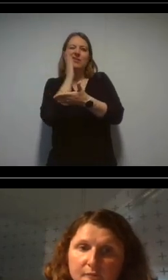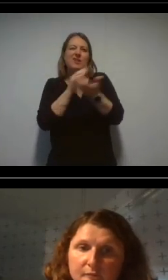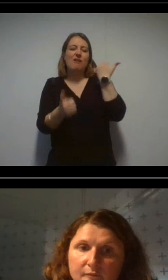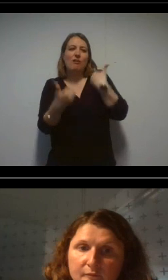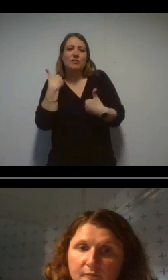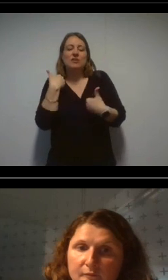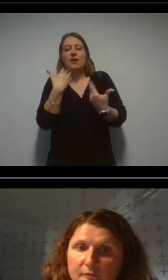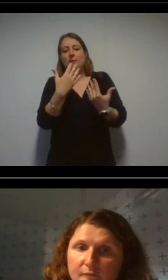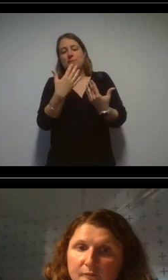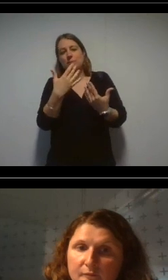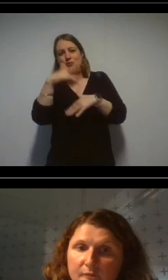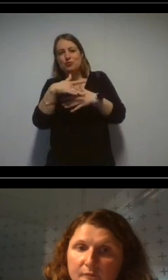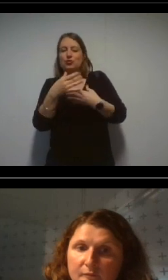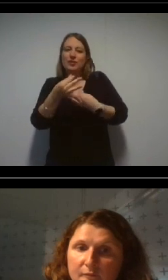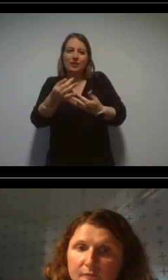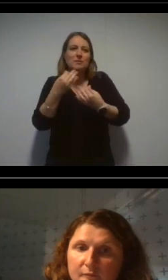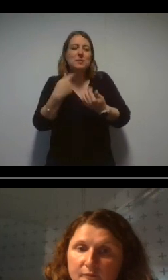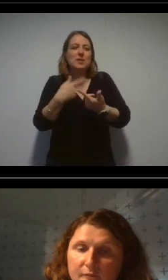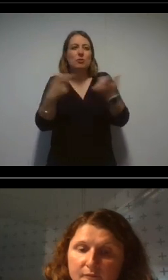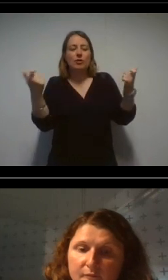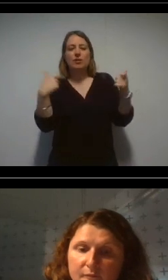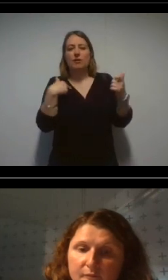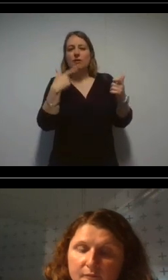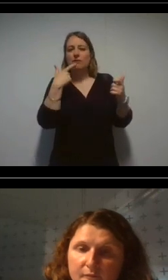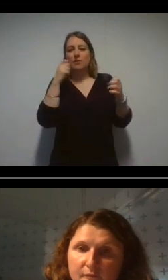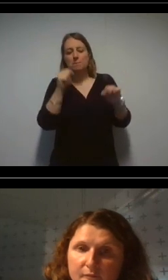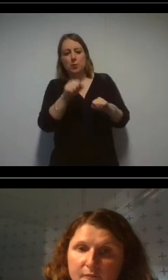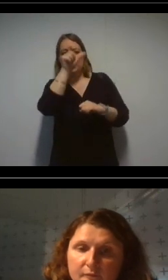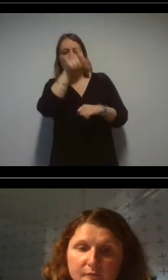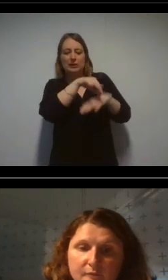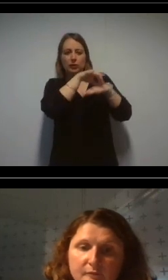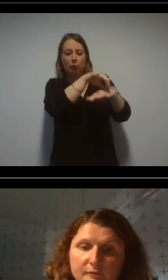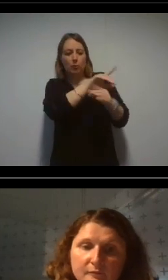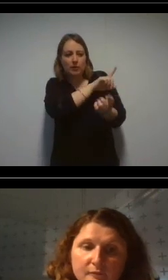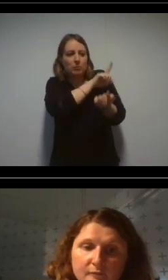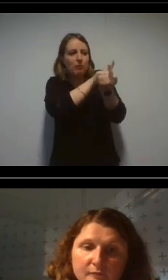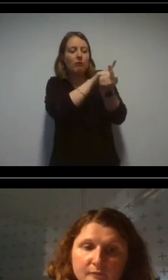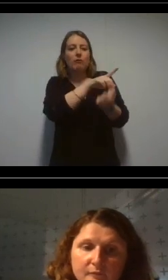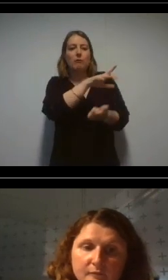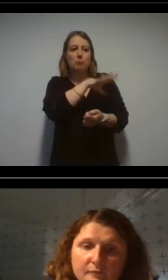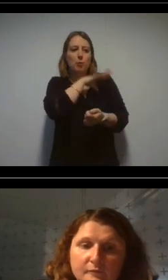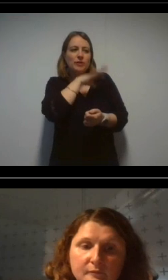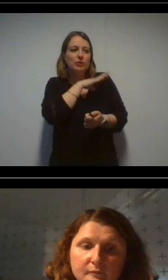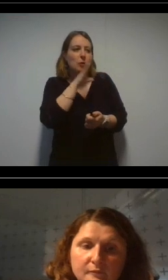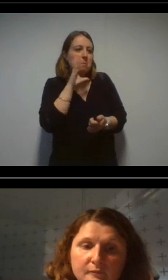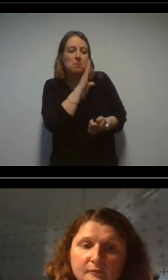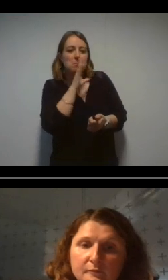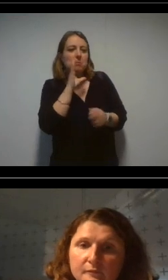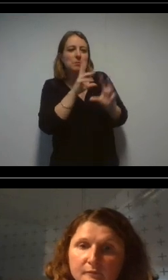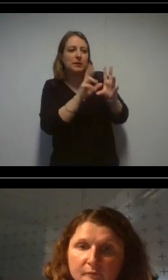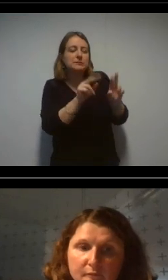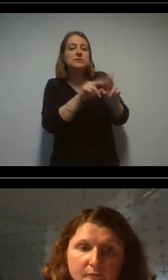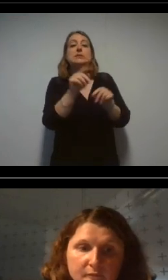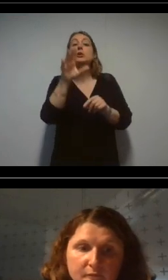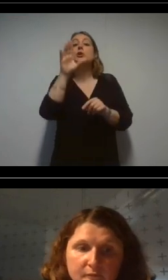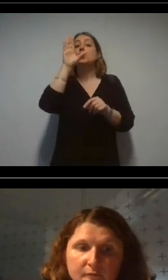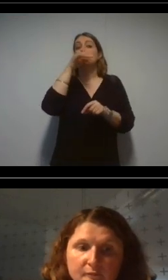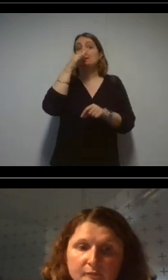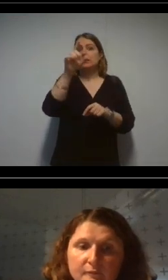pouvoir aussi parler à un accompagnant ou à un professeur entre deux. Et je l'ai pas précisé,